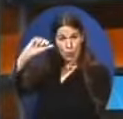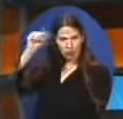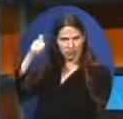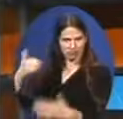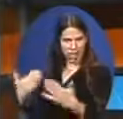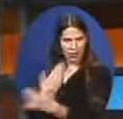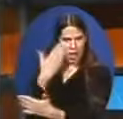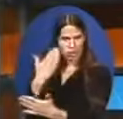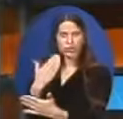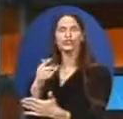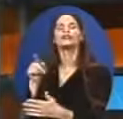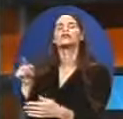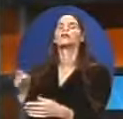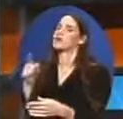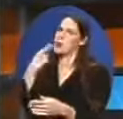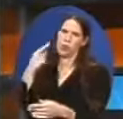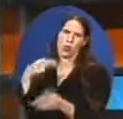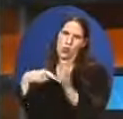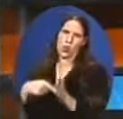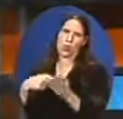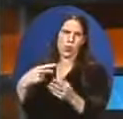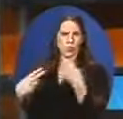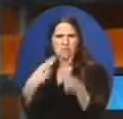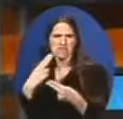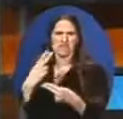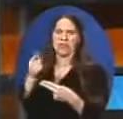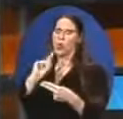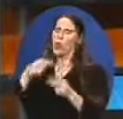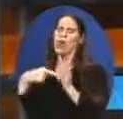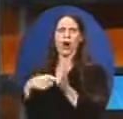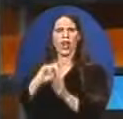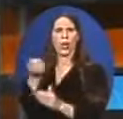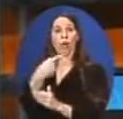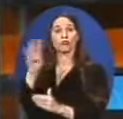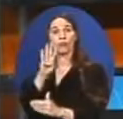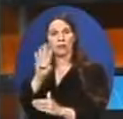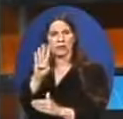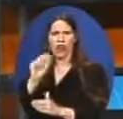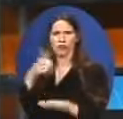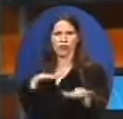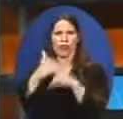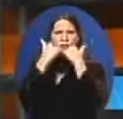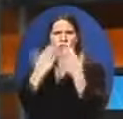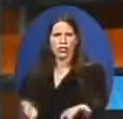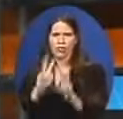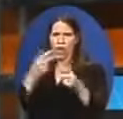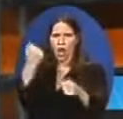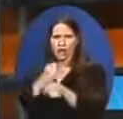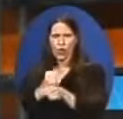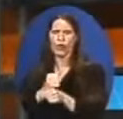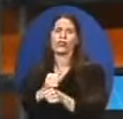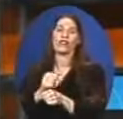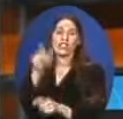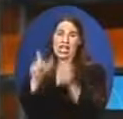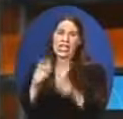יראה לנו מה זה, הוא יתערב במערכת הבחירות כאן במשך חודשיים, הוא יעביר לכולם שאם נתניהו יהיה ראש הממשלה, הוא לא יכול לעבוד איתו, ואתם אזרחי